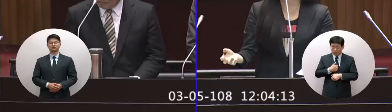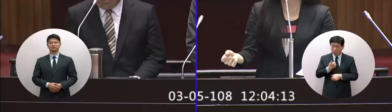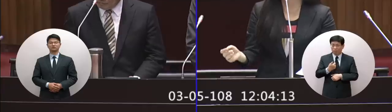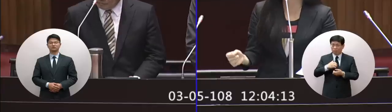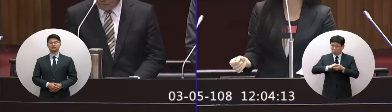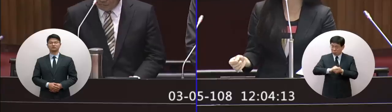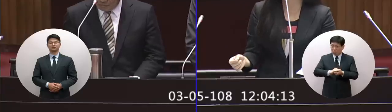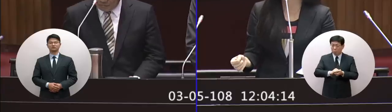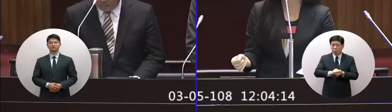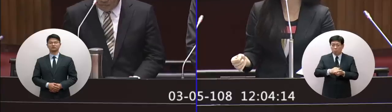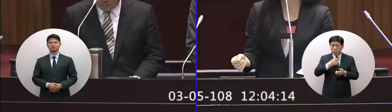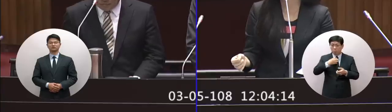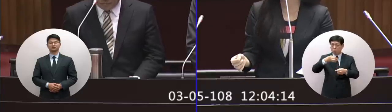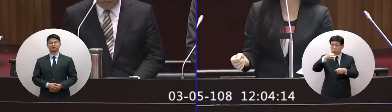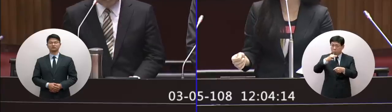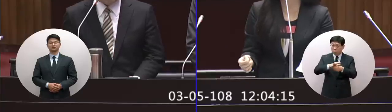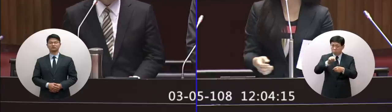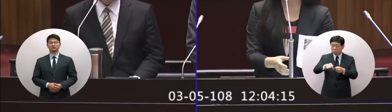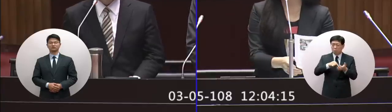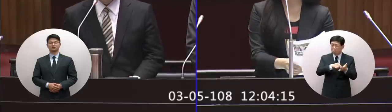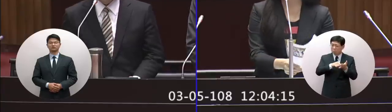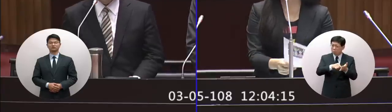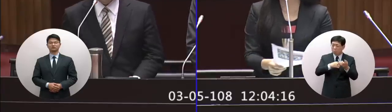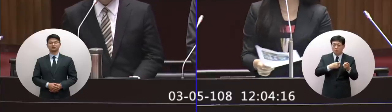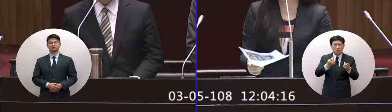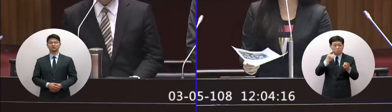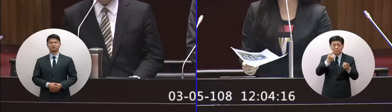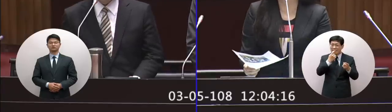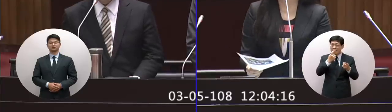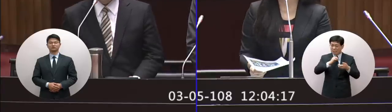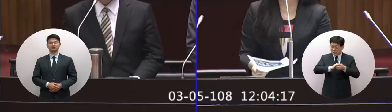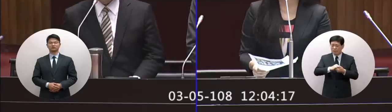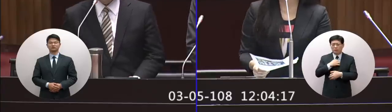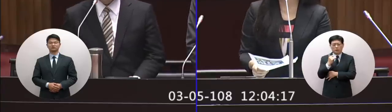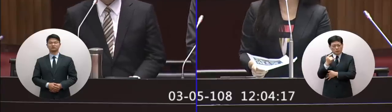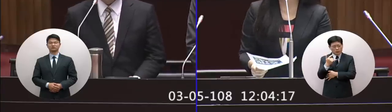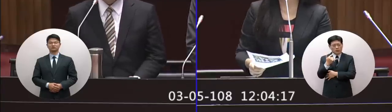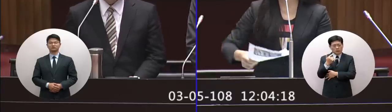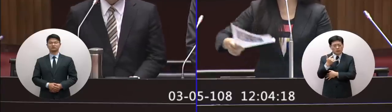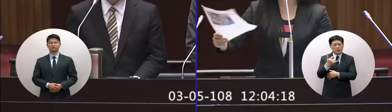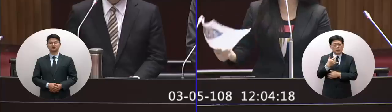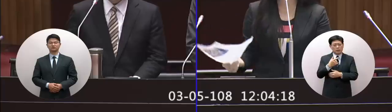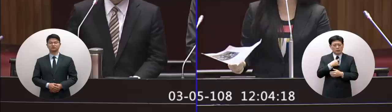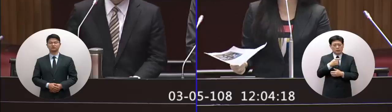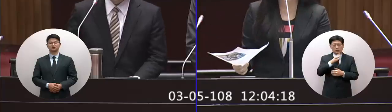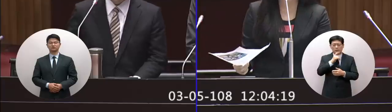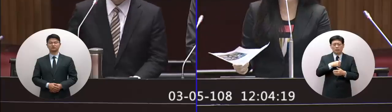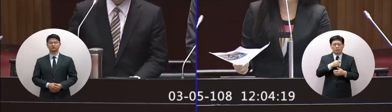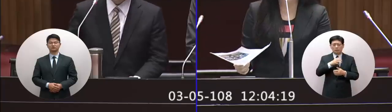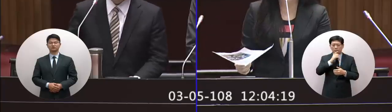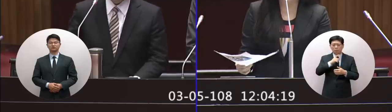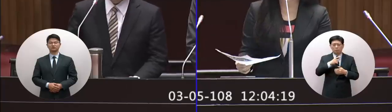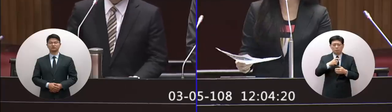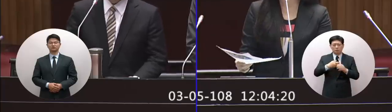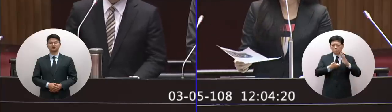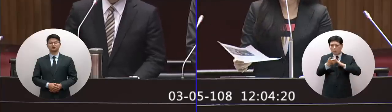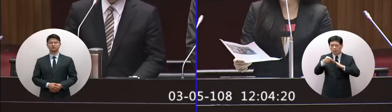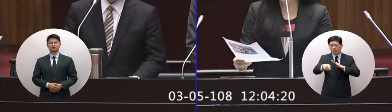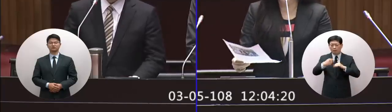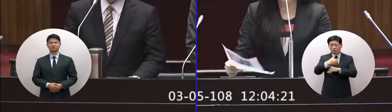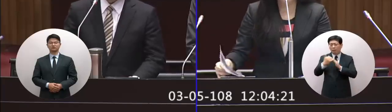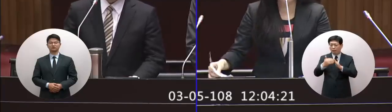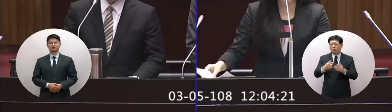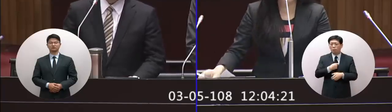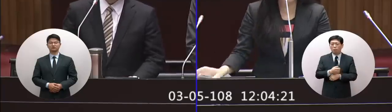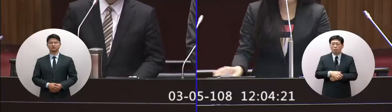们一定想要补助得到假牙的补助，我们都要挪到这些县市吗？好，